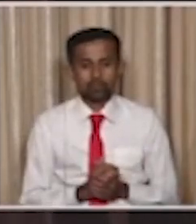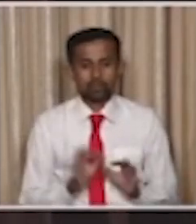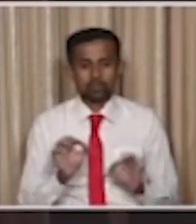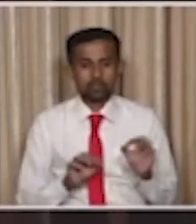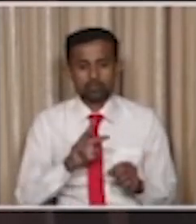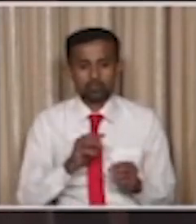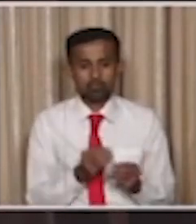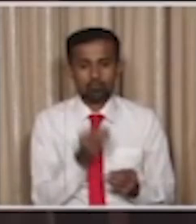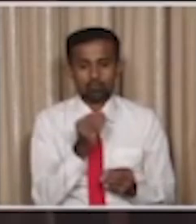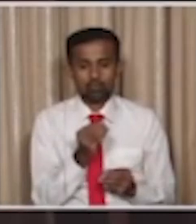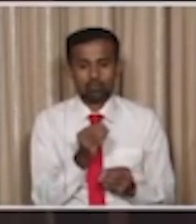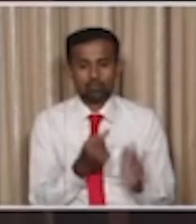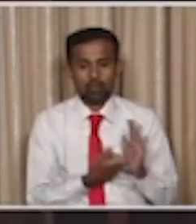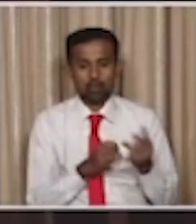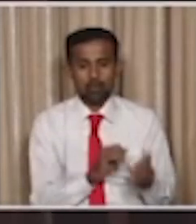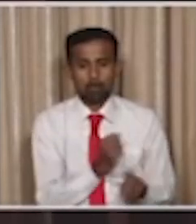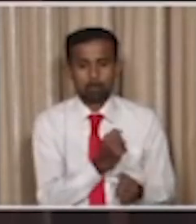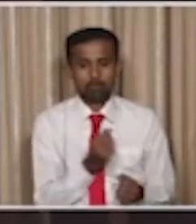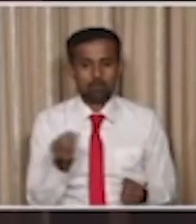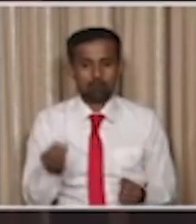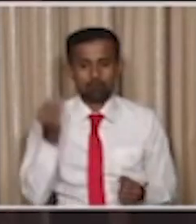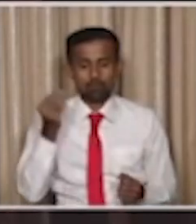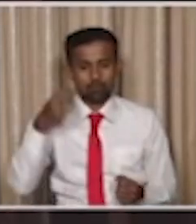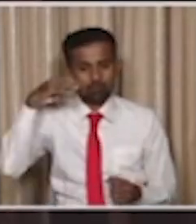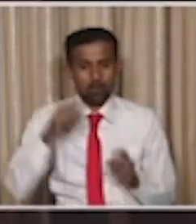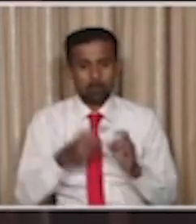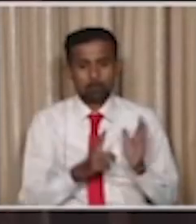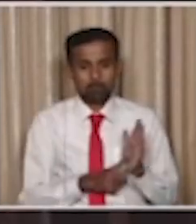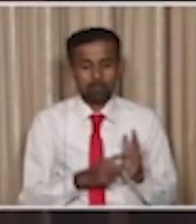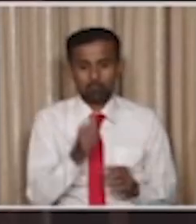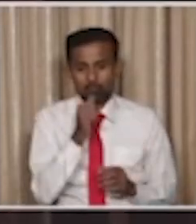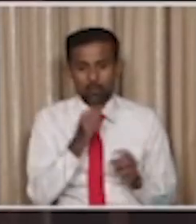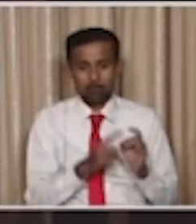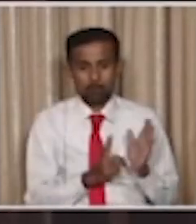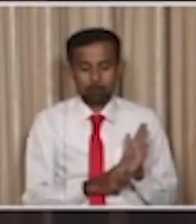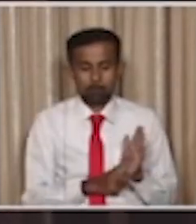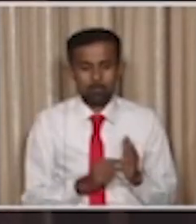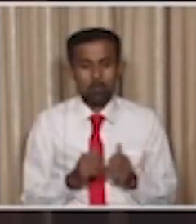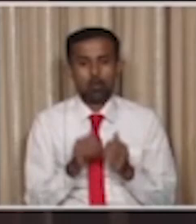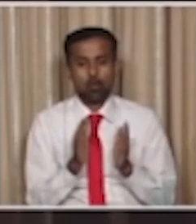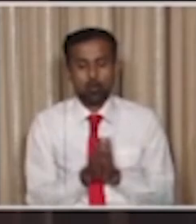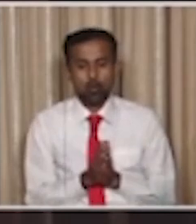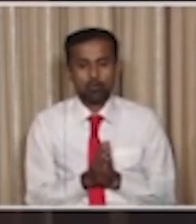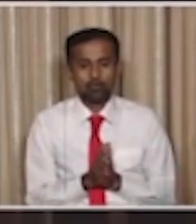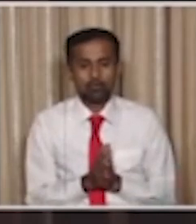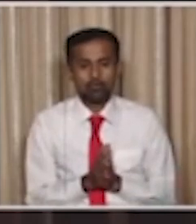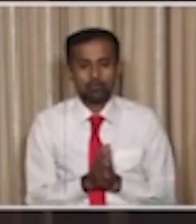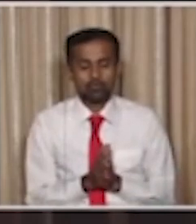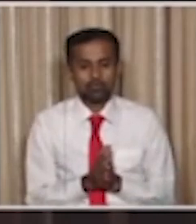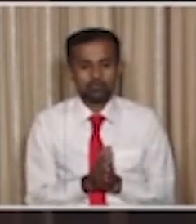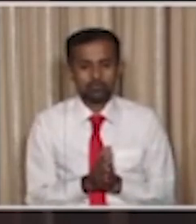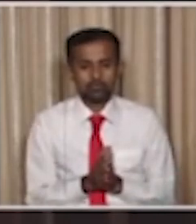103 වැඩි වුණාම රුපියල් 50කින් විතර වැඩි වෙනවා විදුලි බිලට ජල ගාස්තුවට මේ හැම දෙයකටම